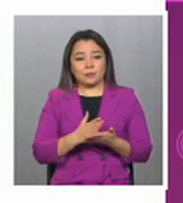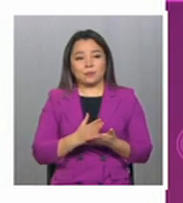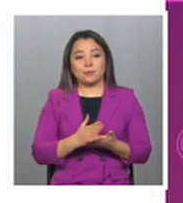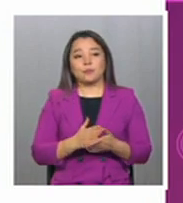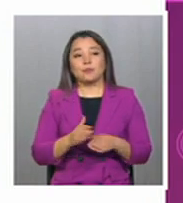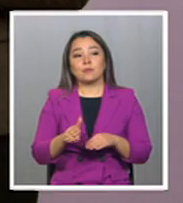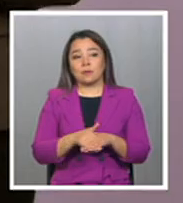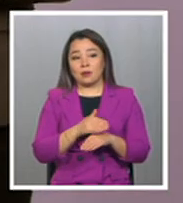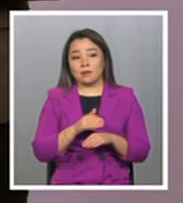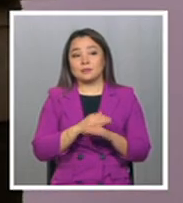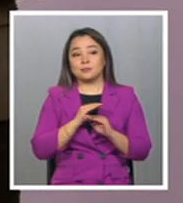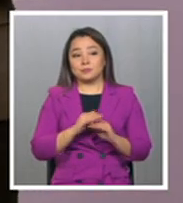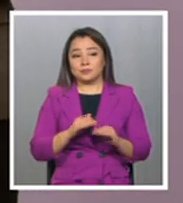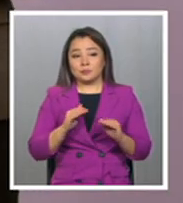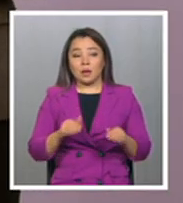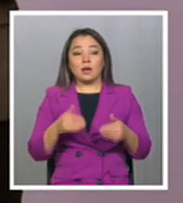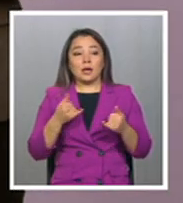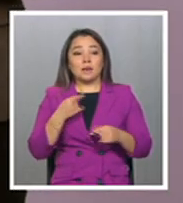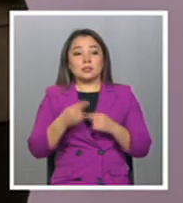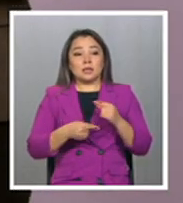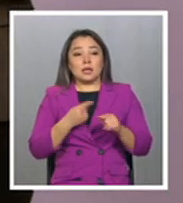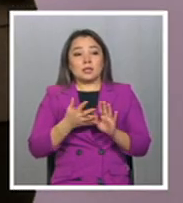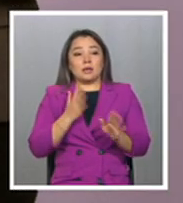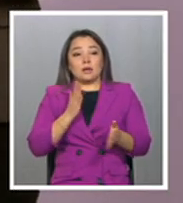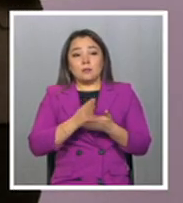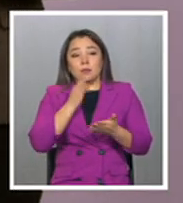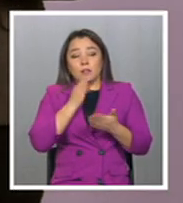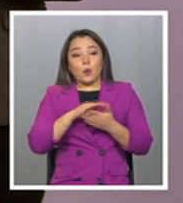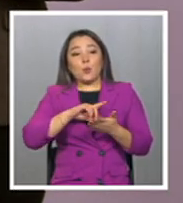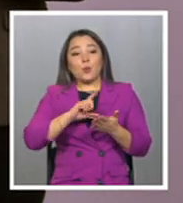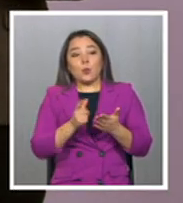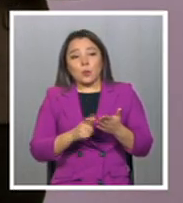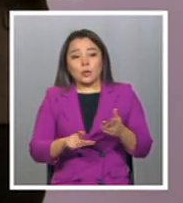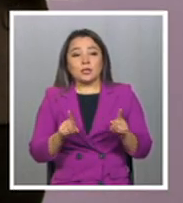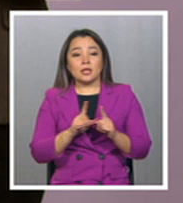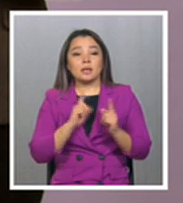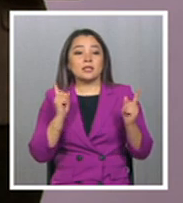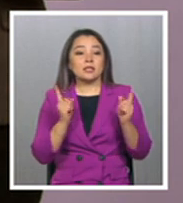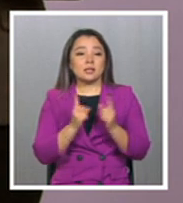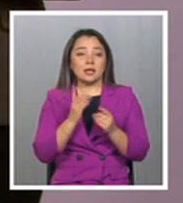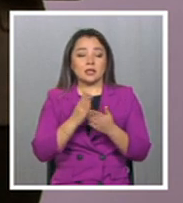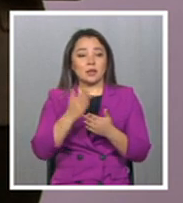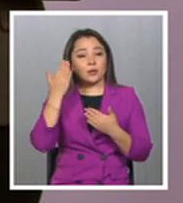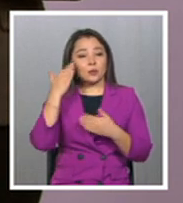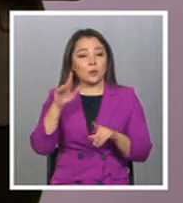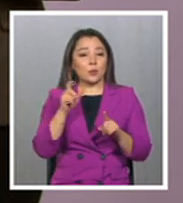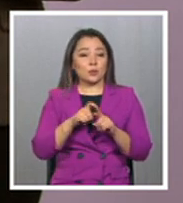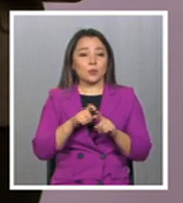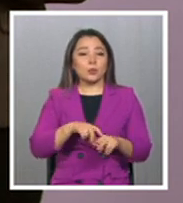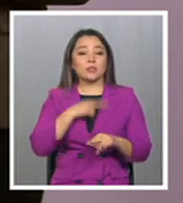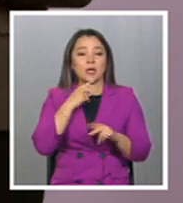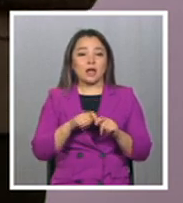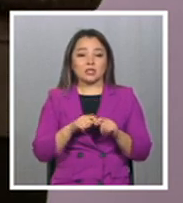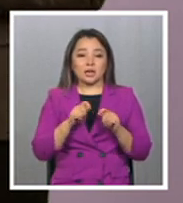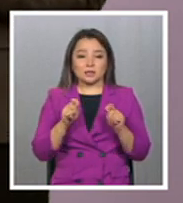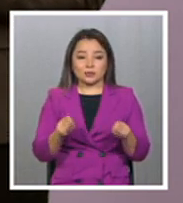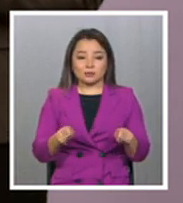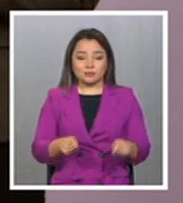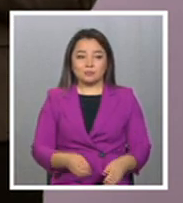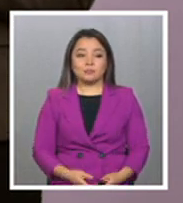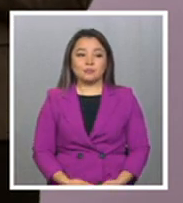Жарайсыңдар балалар, ендігі кезекте өлеңде кездескен бейтаныс сөздердің мәнін ашайық.